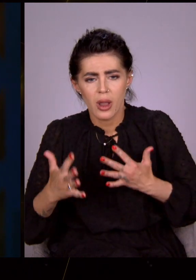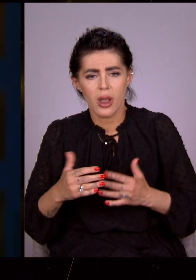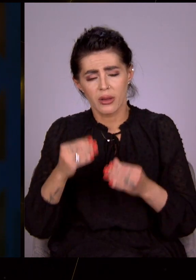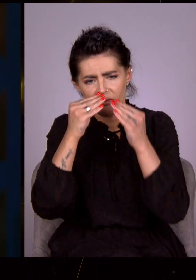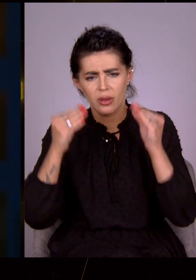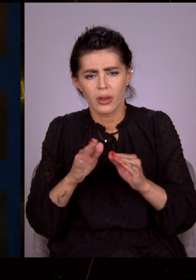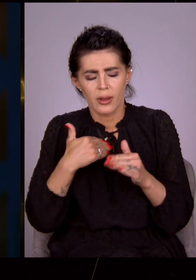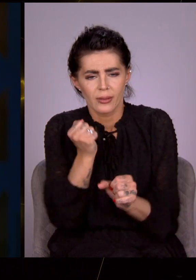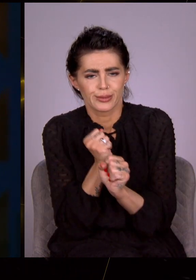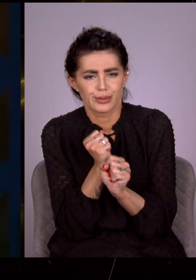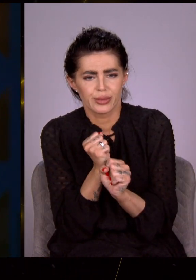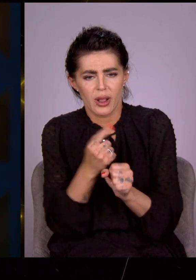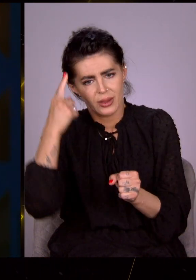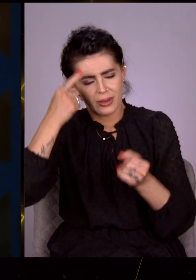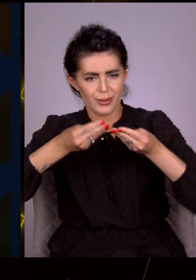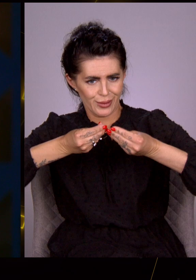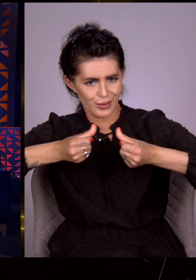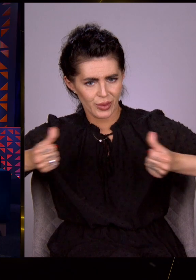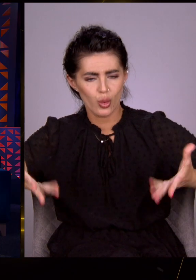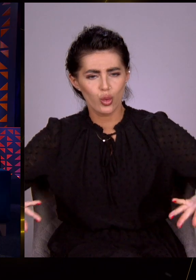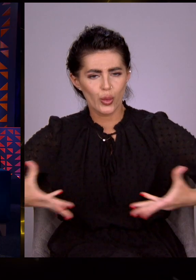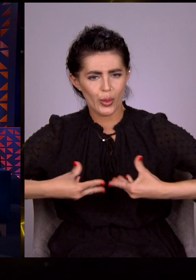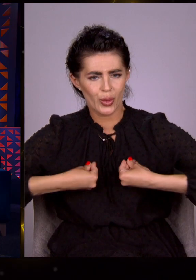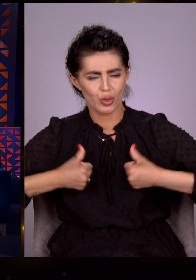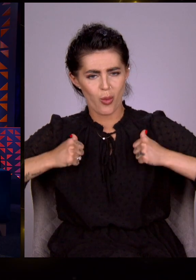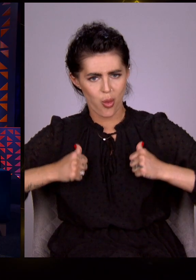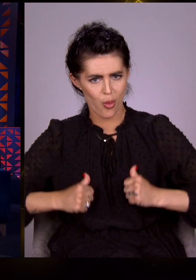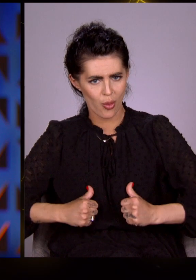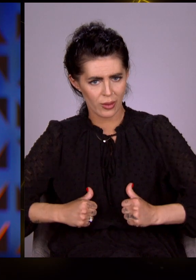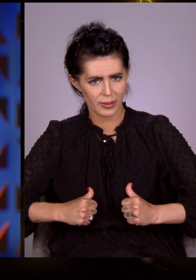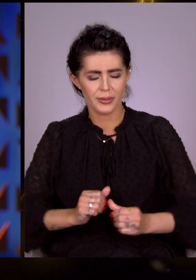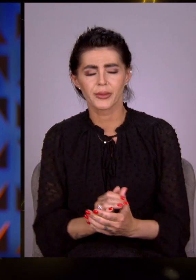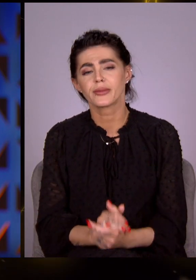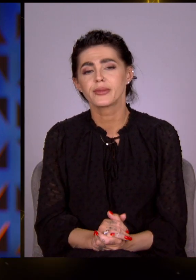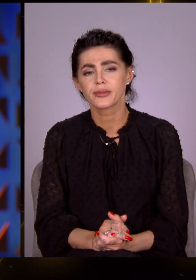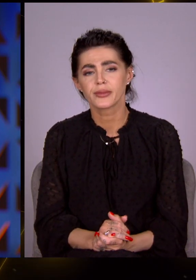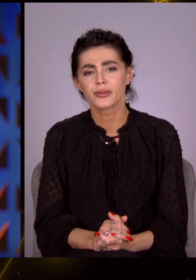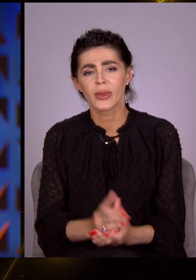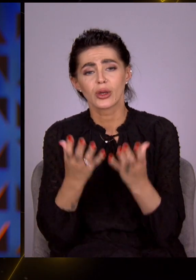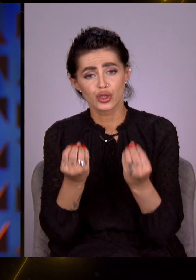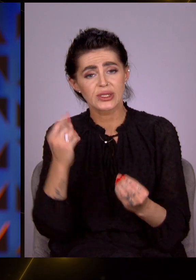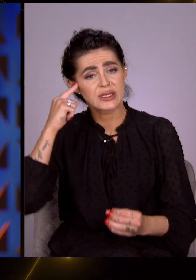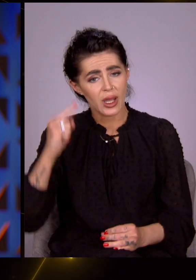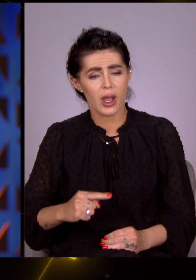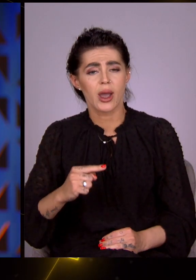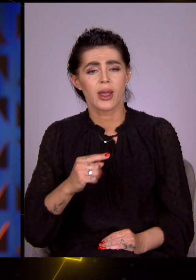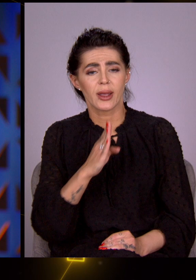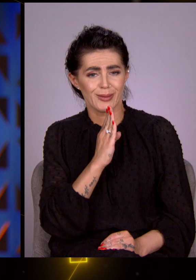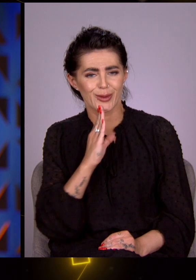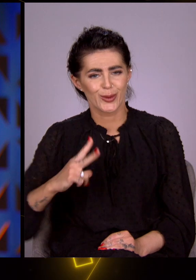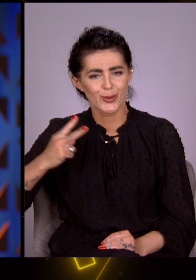віночки, і тим самим заспокоювалася. Ще ми знаємо, що Іринка пише листи батькові.